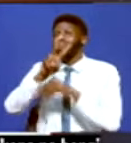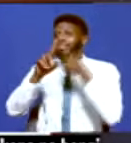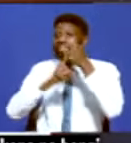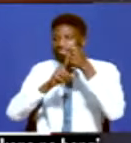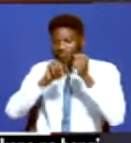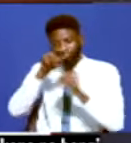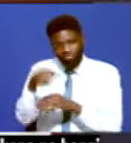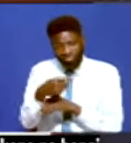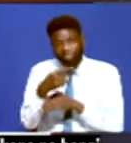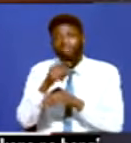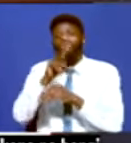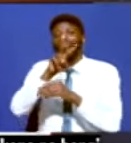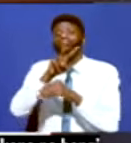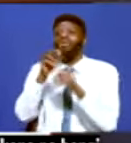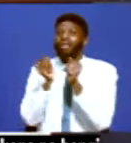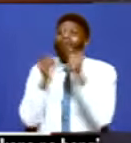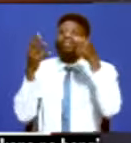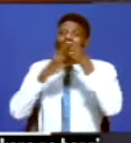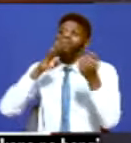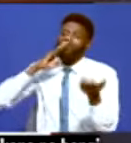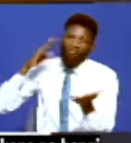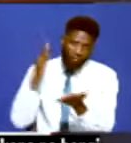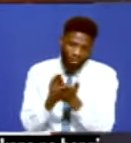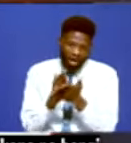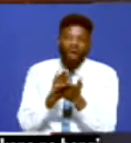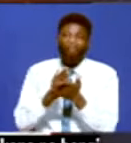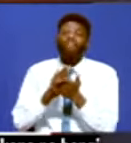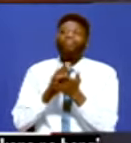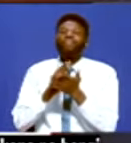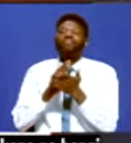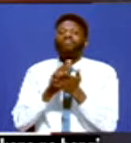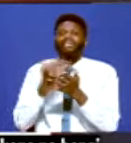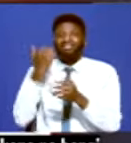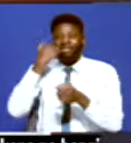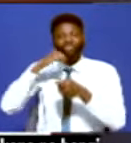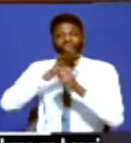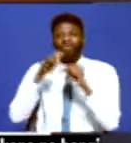1,197,526,219 wamebainishwa kuwa na ugonjwa huo ulimwenguni, ambapo